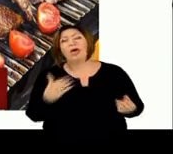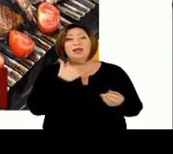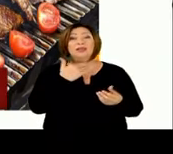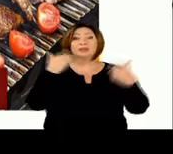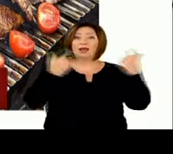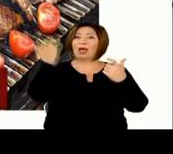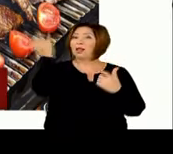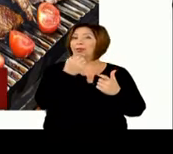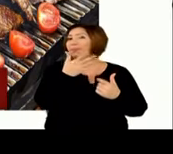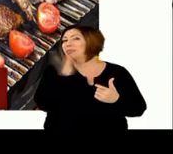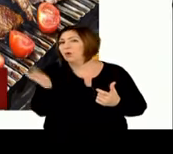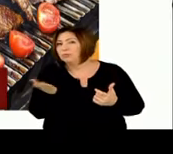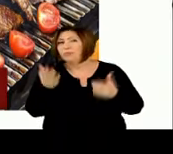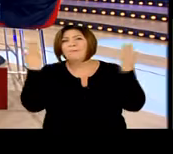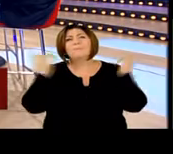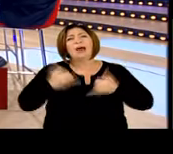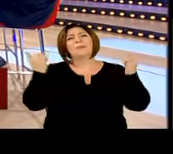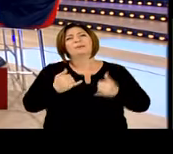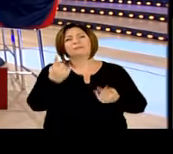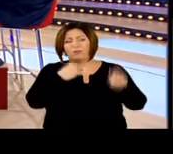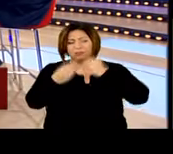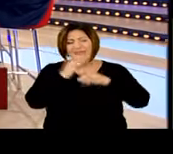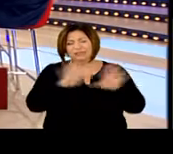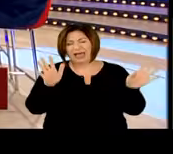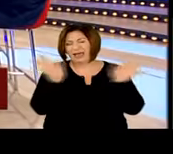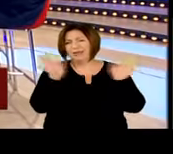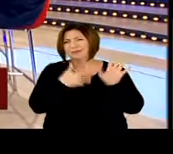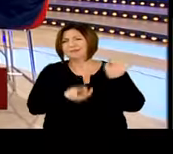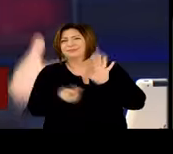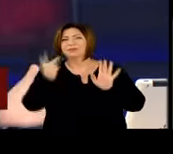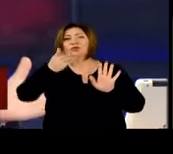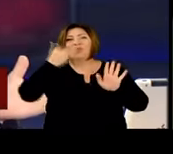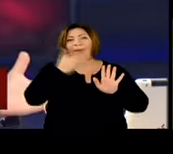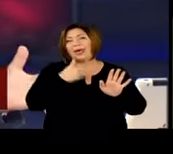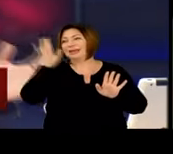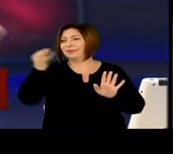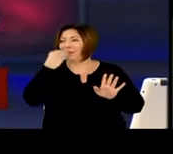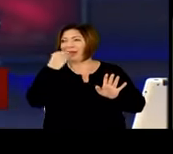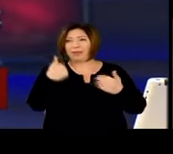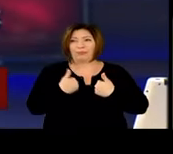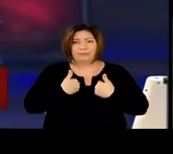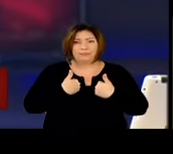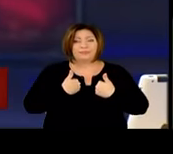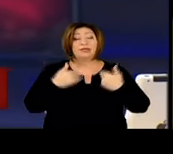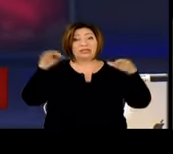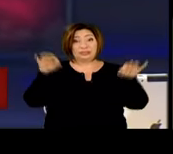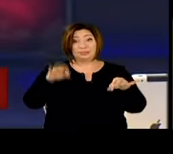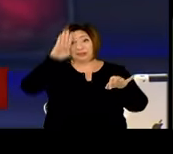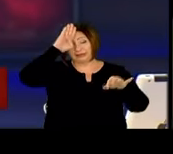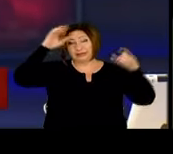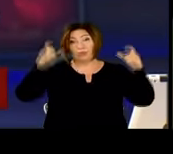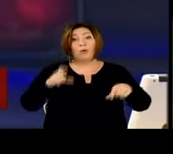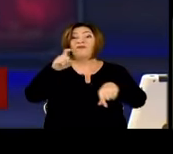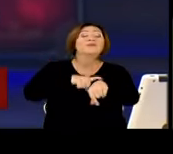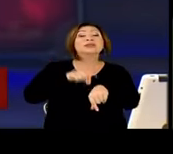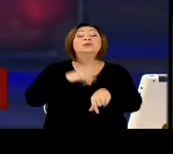nereden alındığı da belli değil zaten, berbat bir şeyler yedik, kalktık perişan, en sonunda oradan çorbacıya gittik koymak için. Şimdi İstanbul'umuzda buna